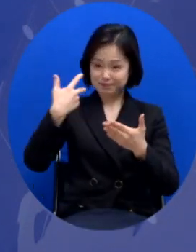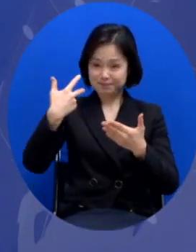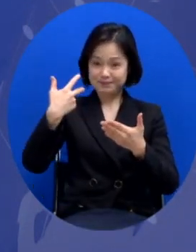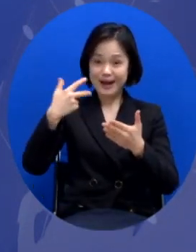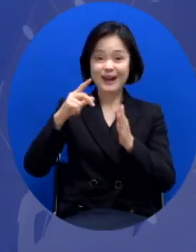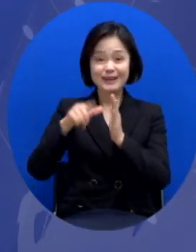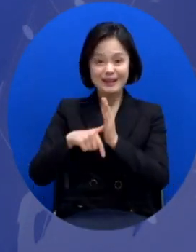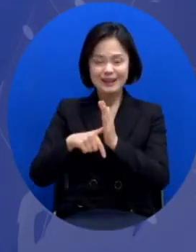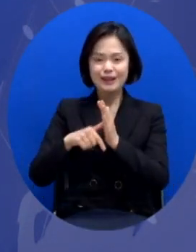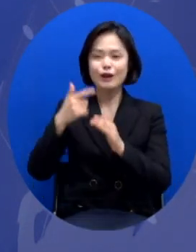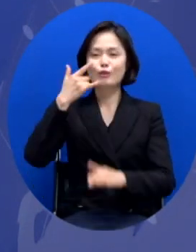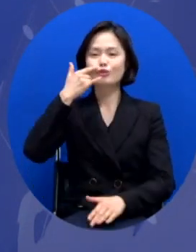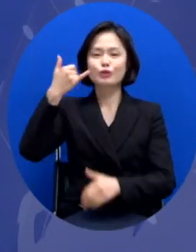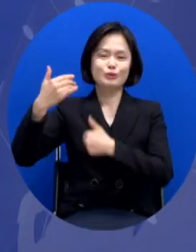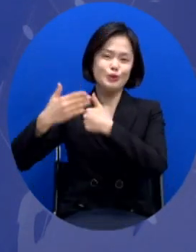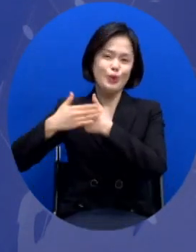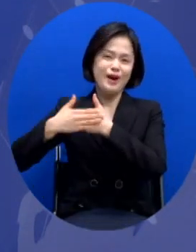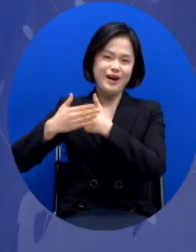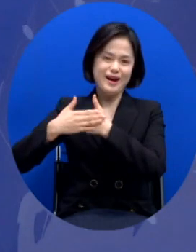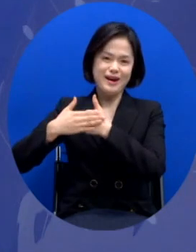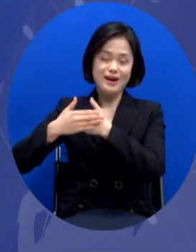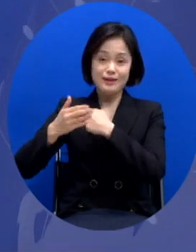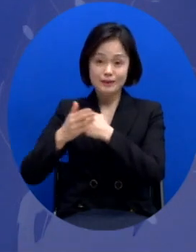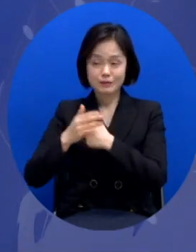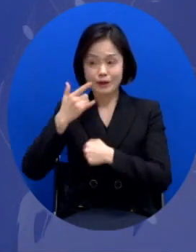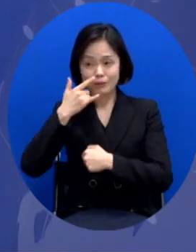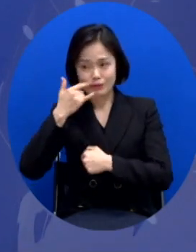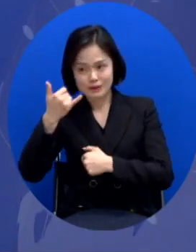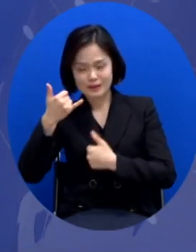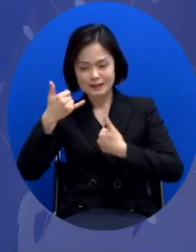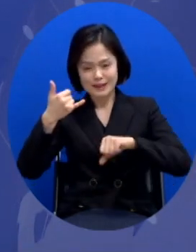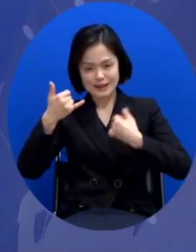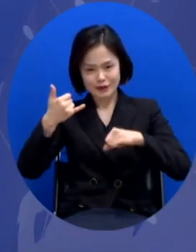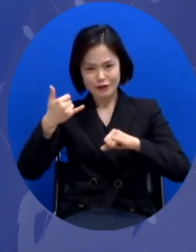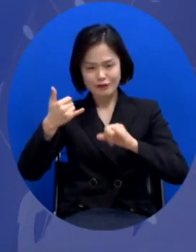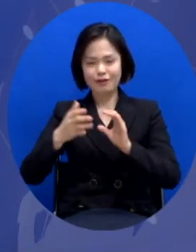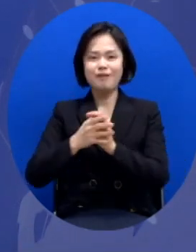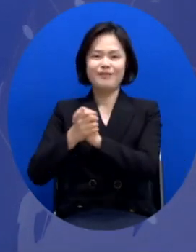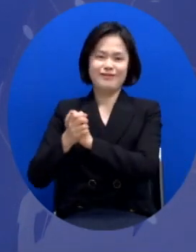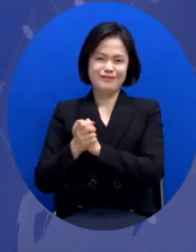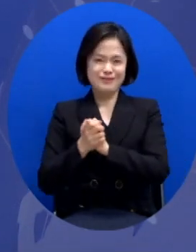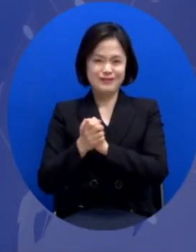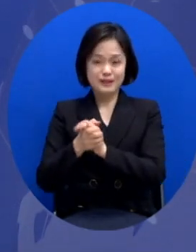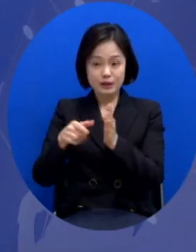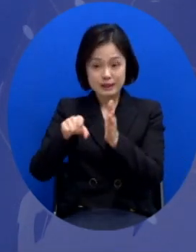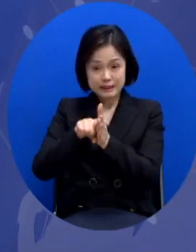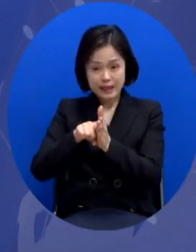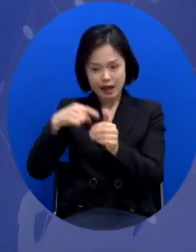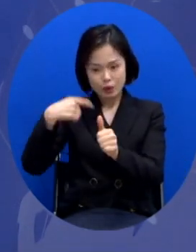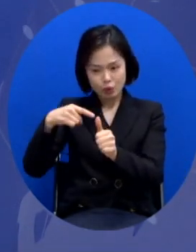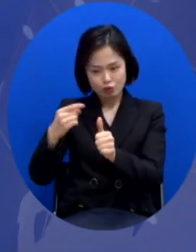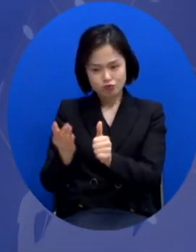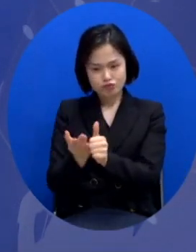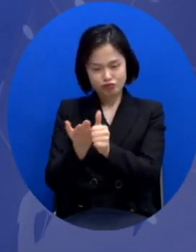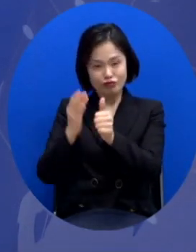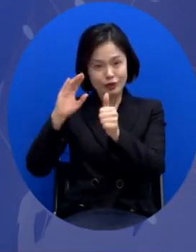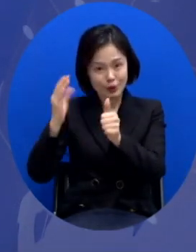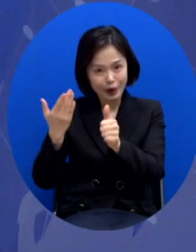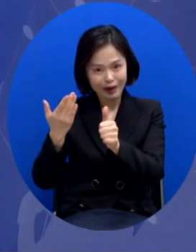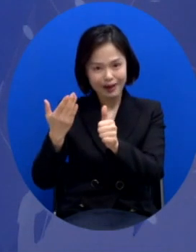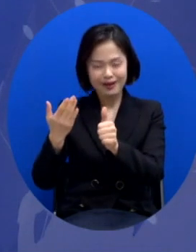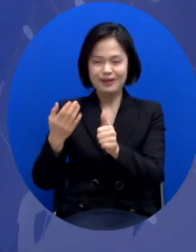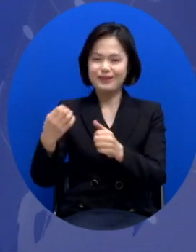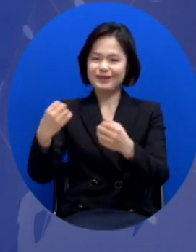도움을 받았는데요 연습하면서 가족끼리 교제가 깊어지고 또 가정 내 신앙 교육이 활성화 되는 것을 경험했다는 소감을